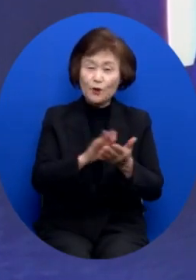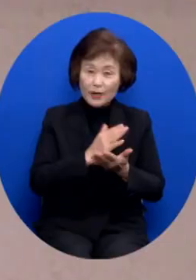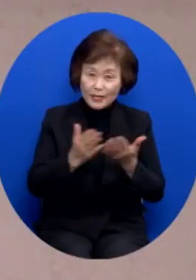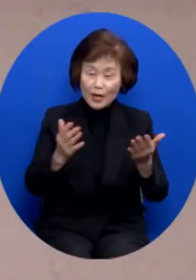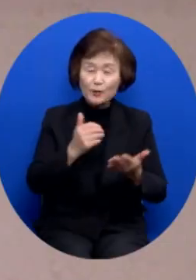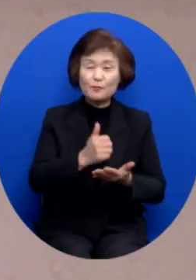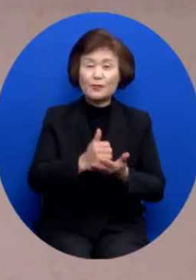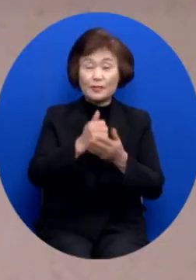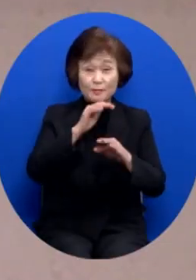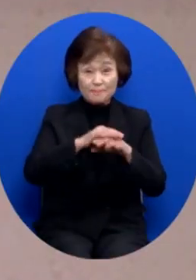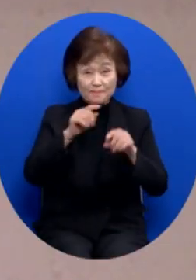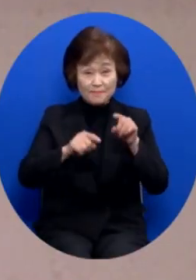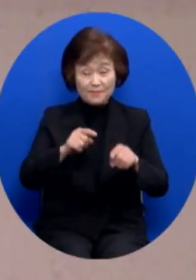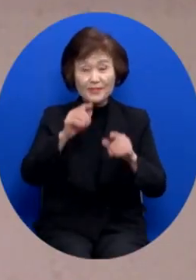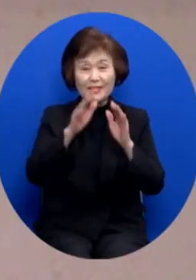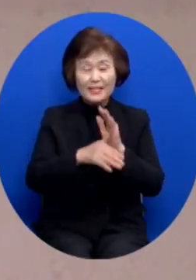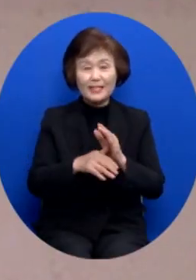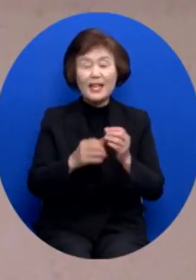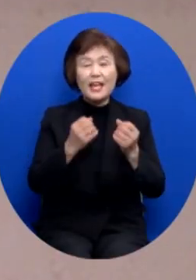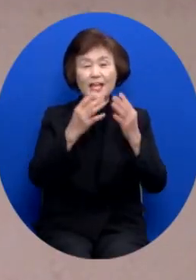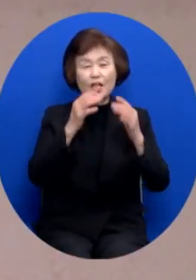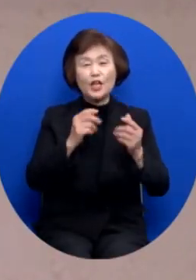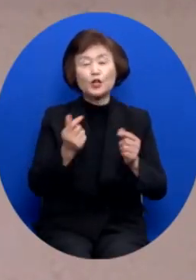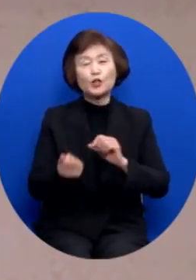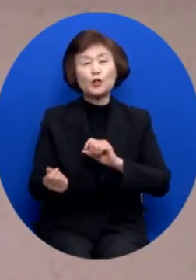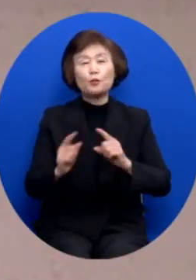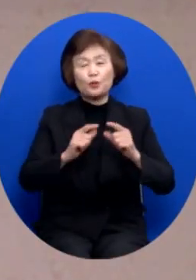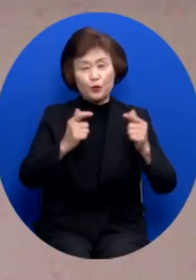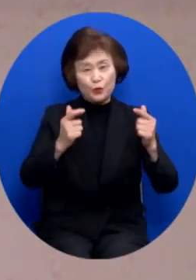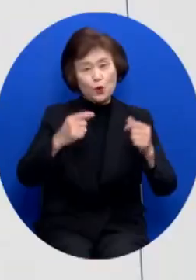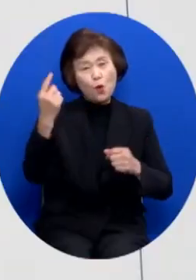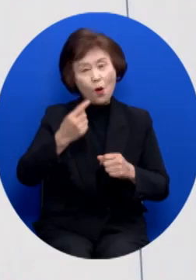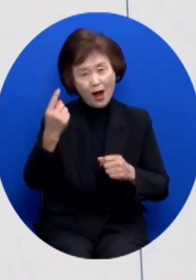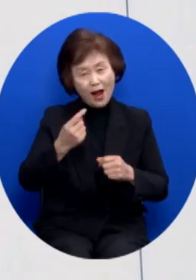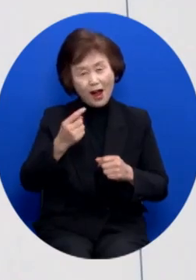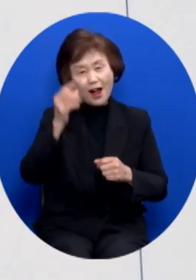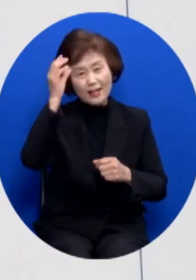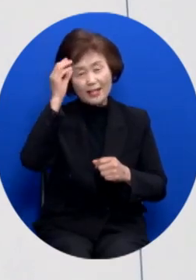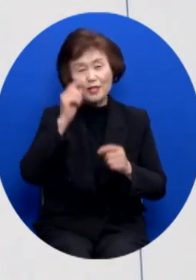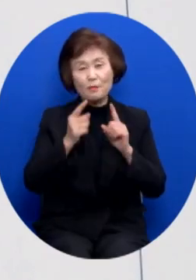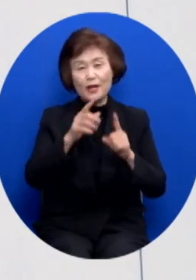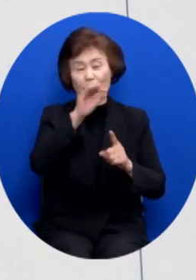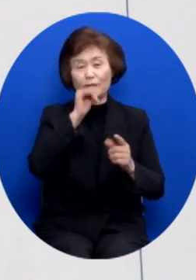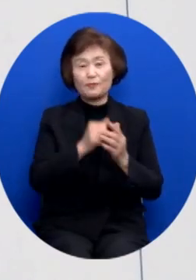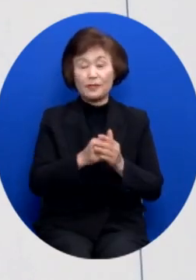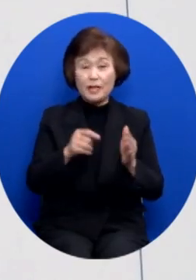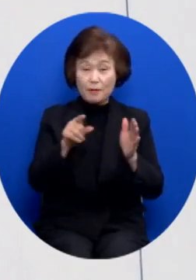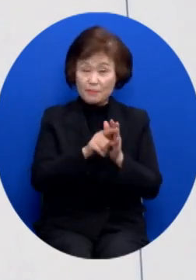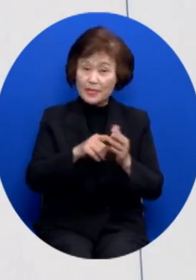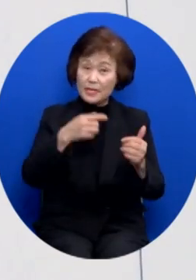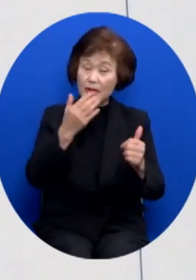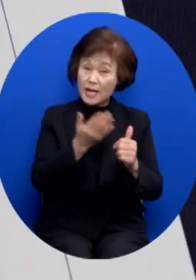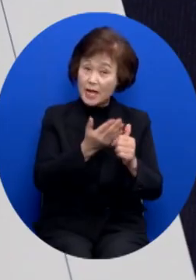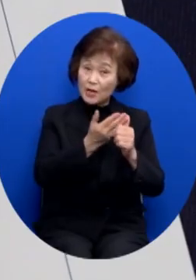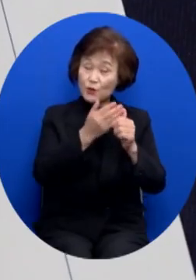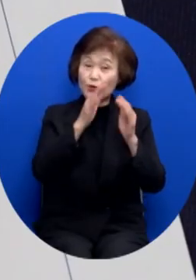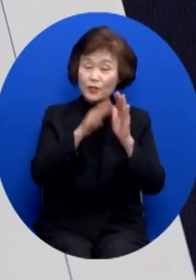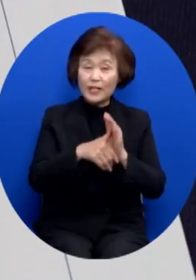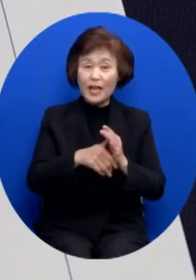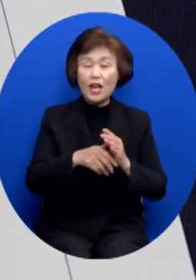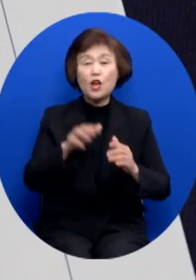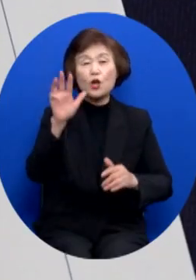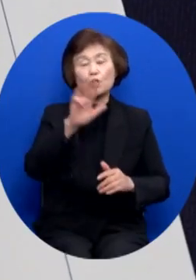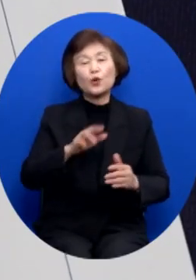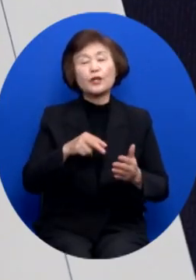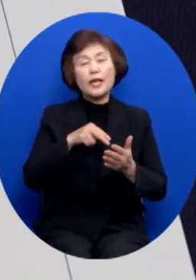때 한국교회에 새 부흥의 역사가 일어날 것이라고 전했습니다 감수 위원은 신앙인 양육의 관점에서 총회 차원의 교재가